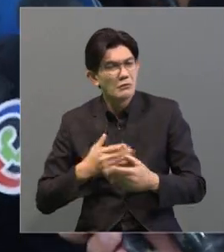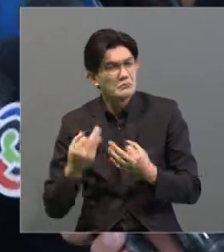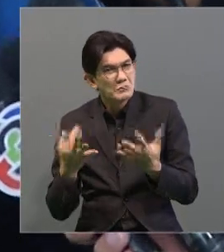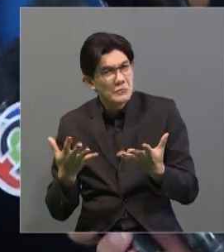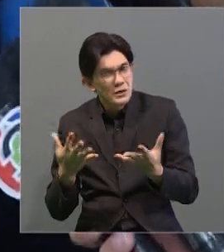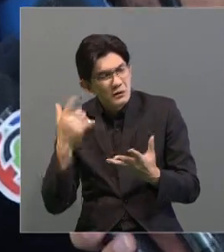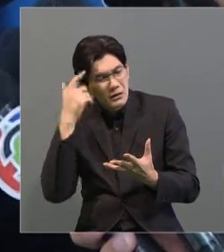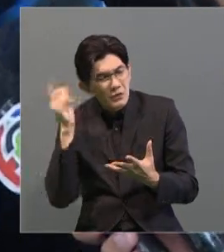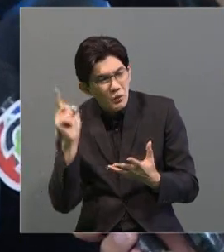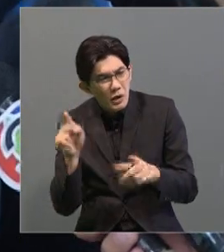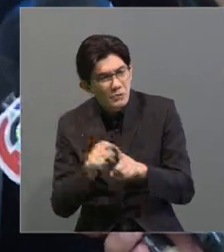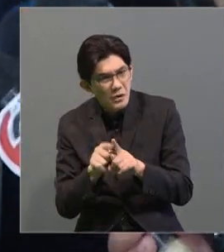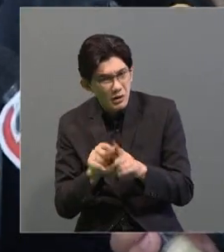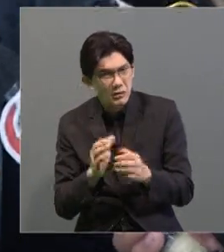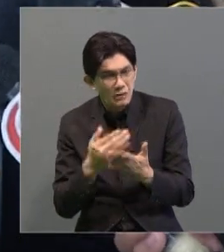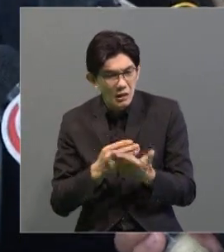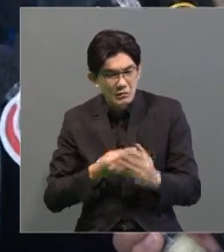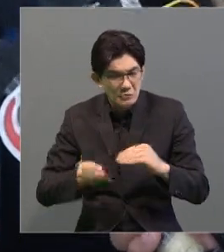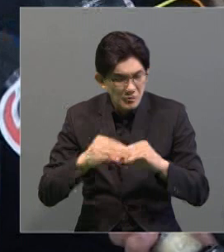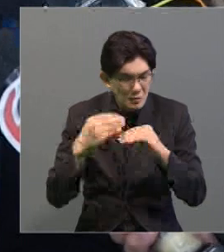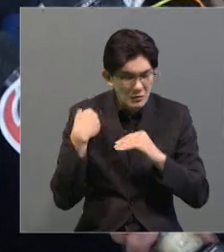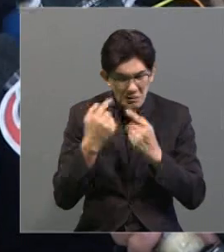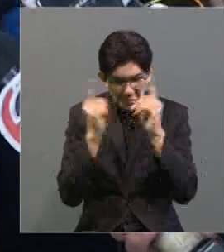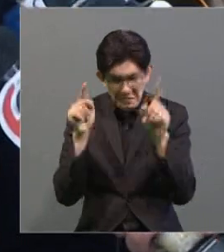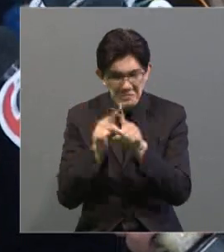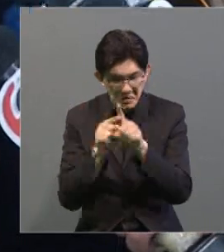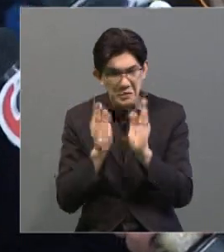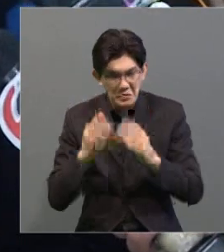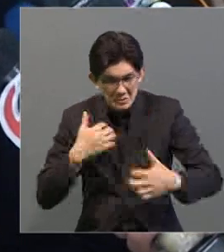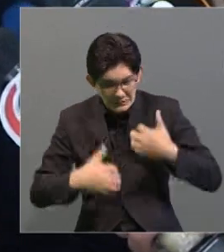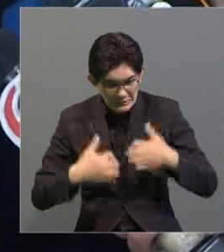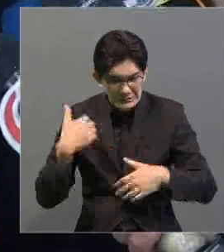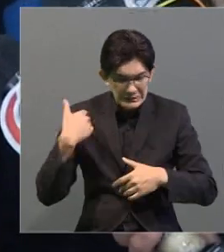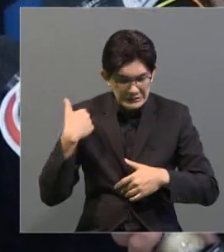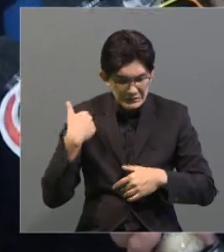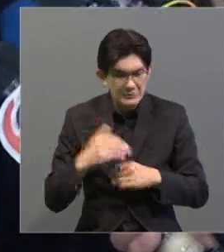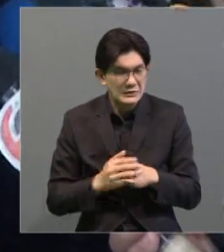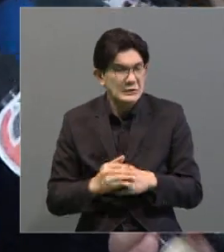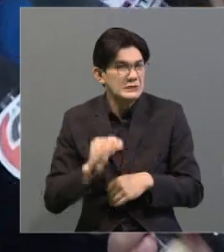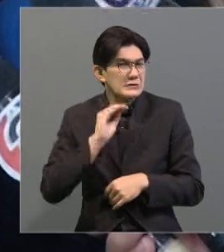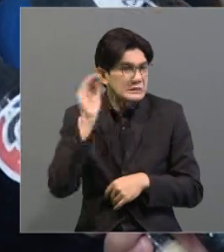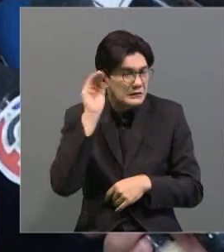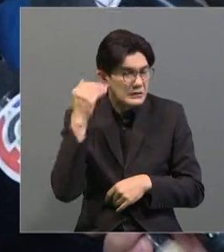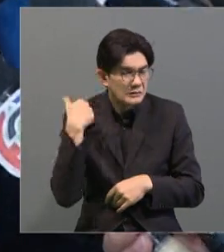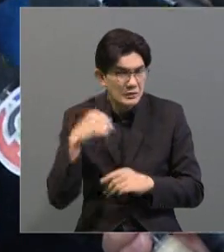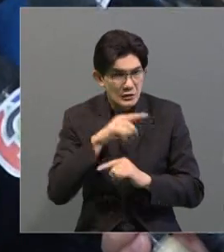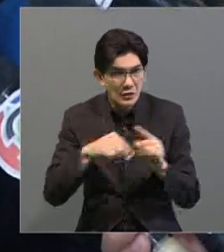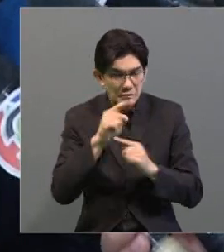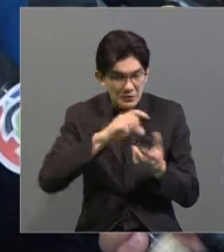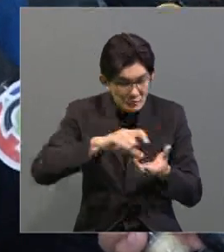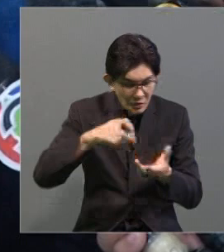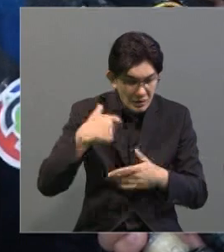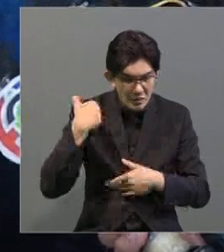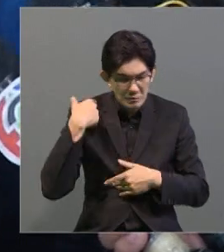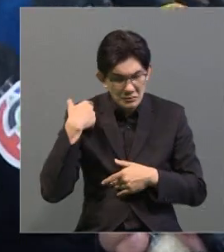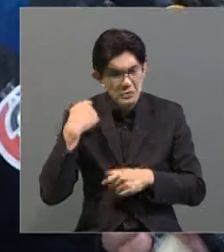ติม แปลกไหมคุณผู้ชมคิดสิว่ามันแปลกไหมทีนี้คนเขาเดือดร้อนอ่ะเขาก็เชื่อใช่ไหมฮะเขาโอนเข้าไปรอบแรกปรากฏอ้างว่าทำไม่ได้อีกติดเ